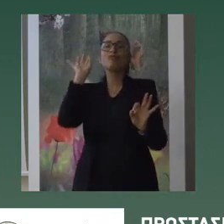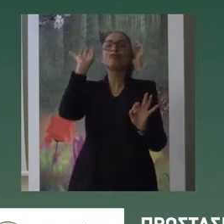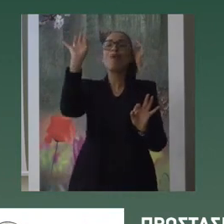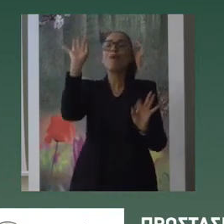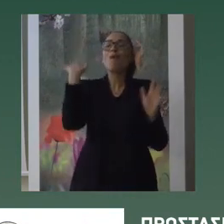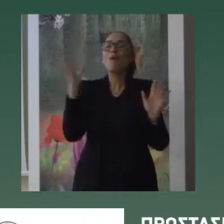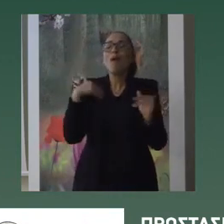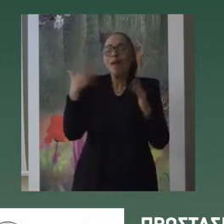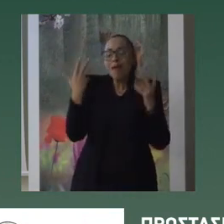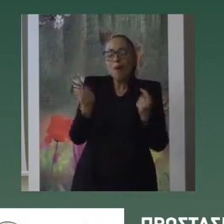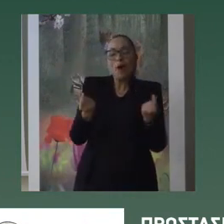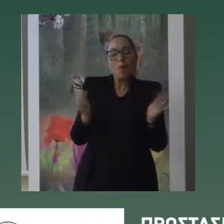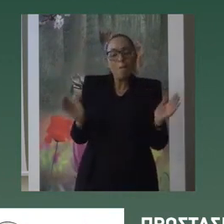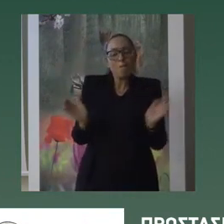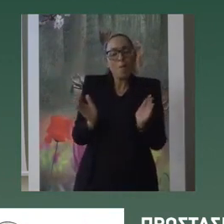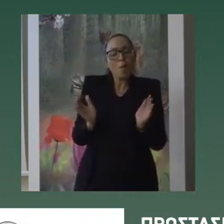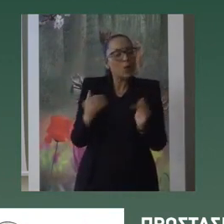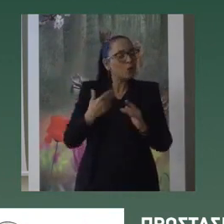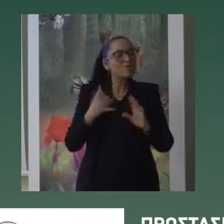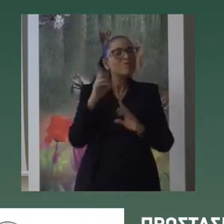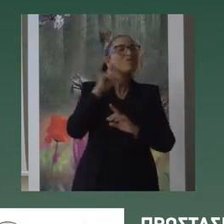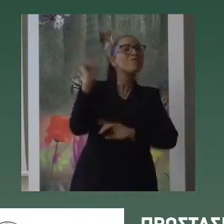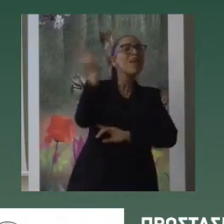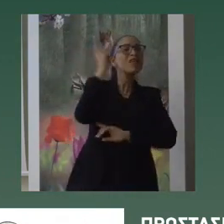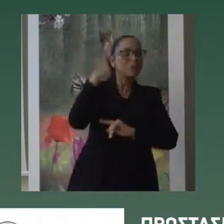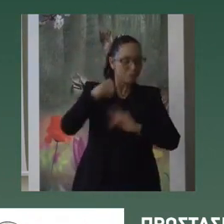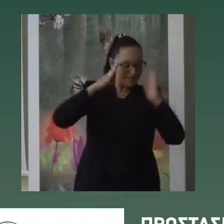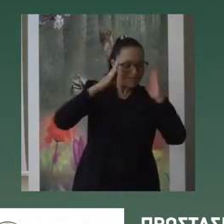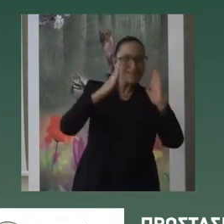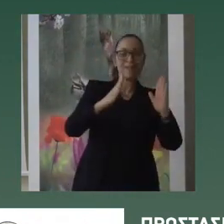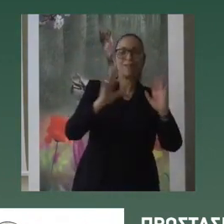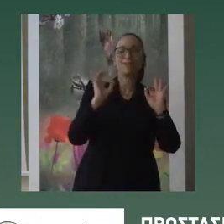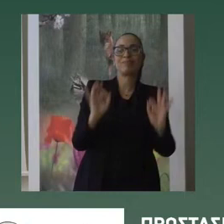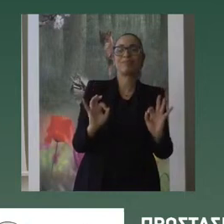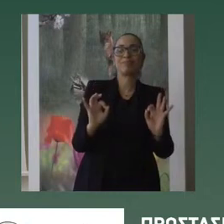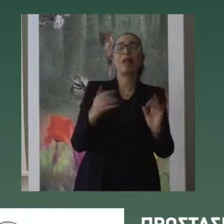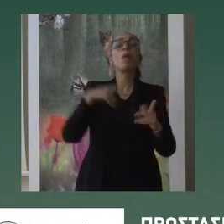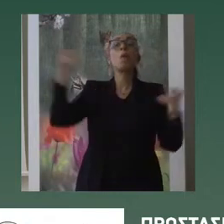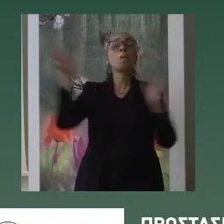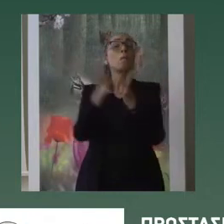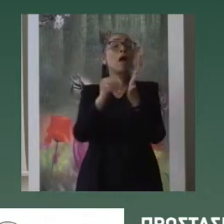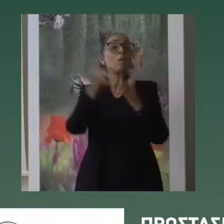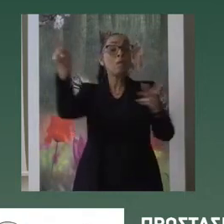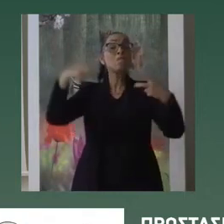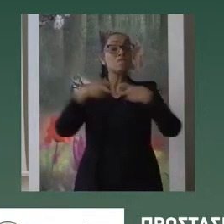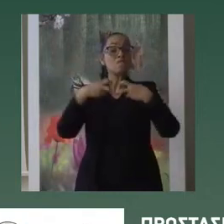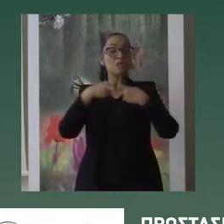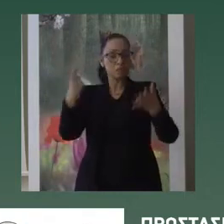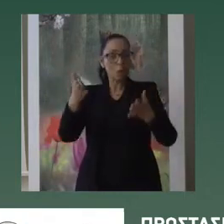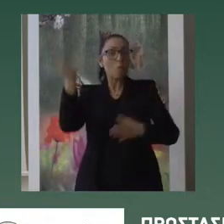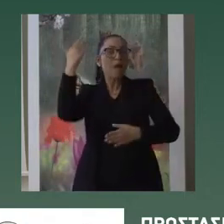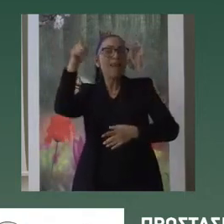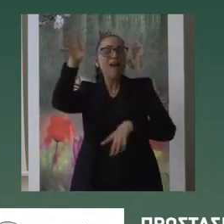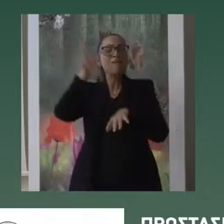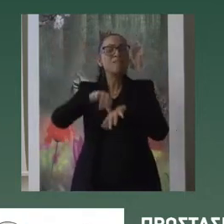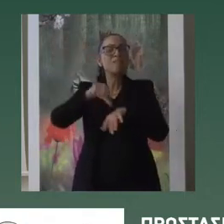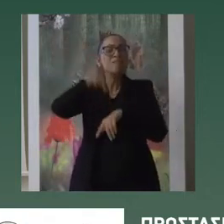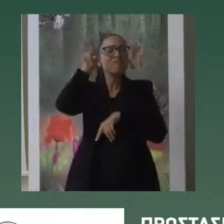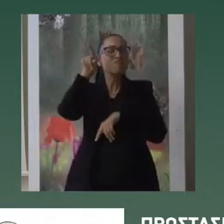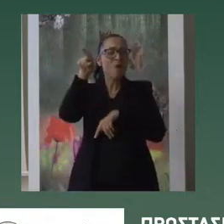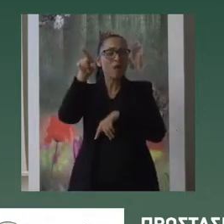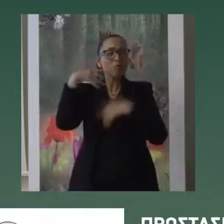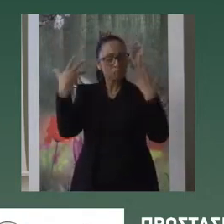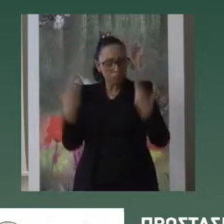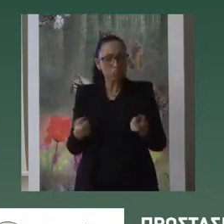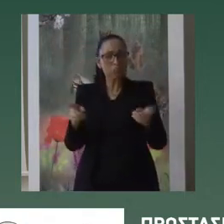ώστε να έχω μικρότερη περιεκτικότητά του στην ατμόσφαιρα, συγκέντρωση στην ατμόσφαιρα. Στις Βρυξέλλες, μέσα στην παλιά τους πόλη,